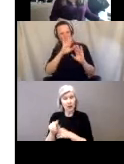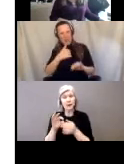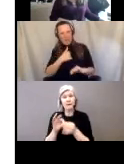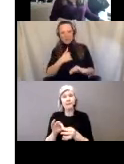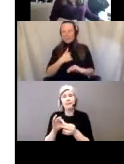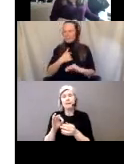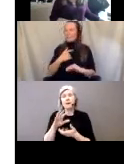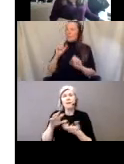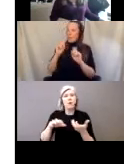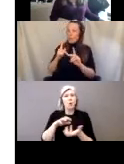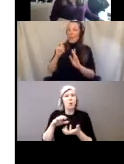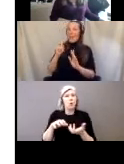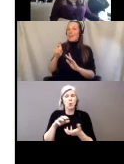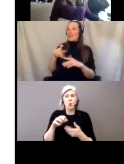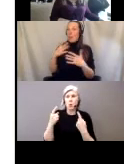Je suis un peu confuse.